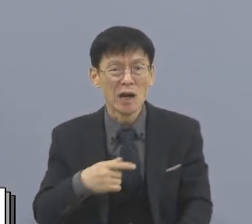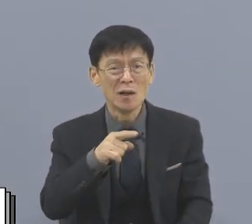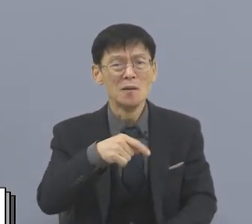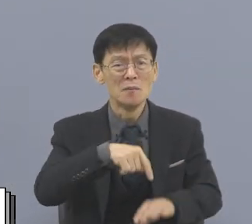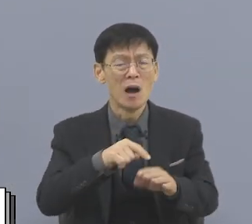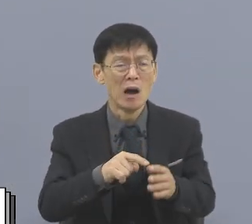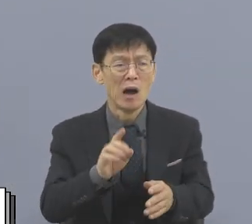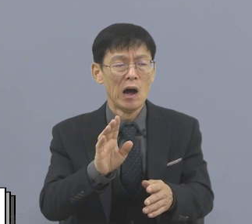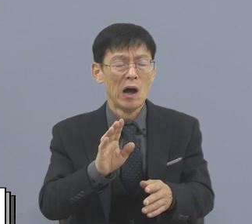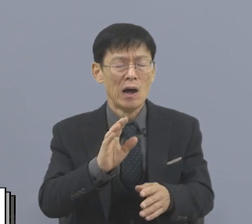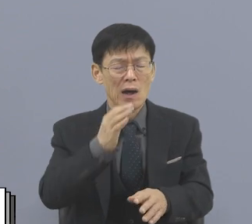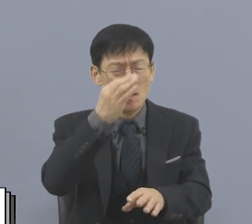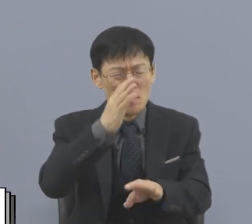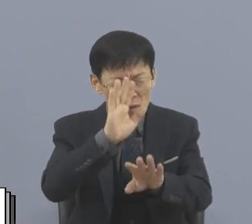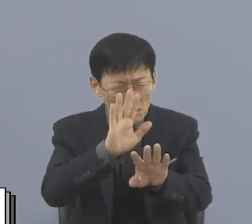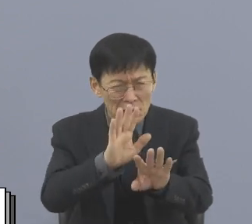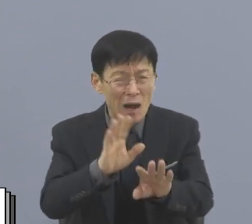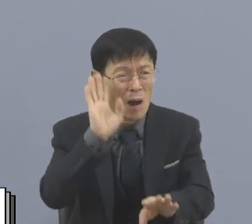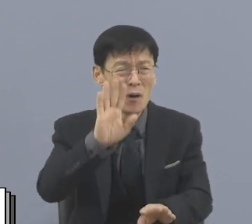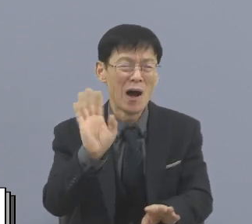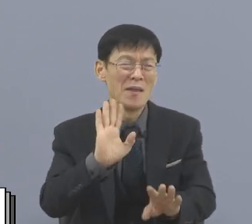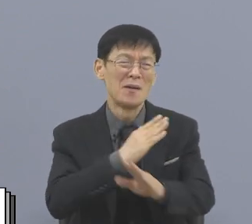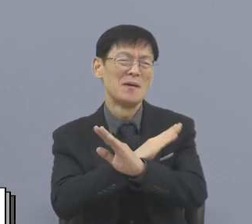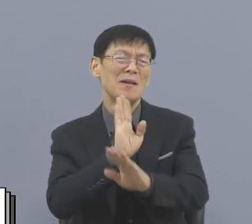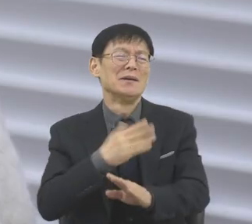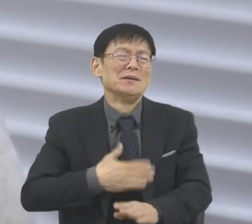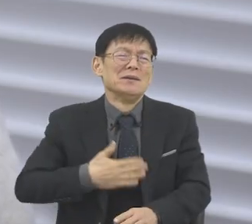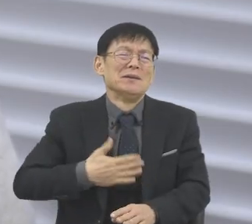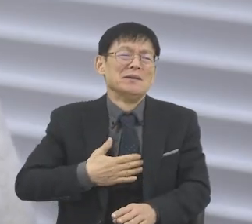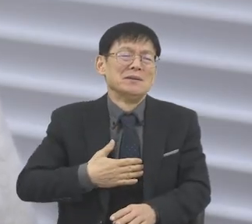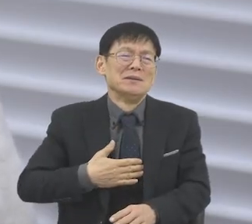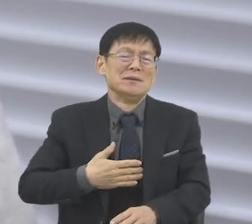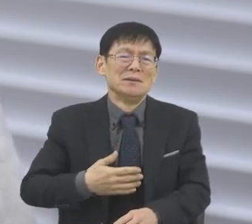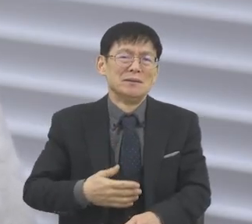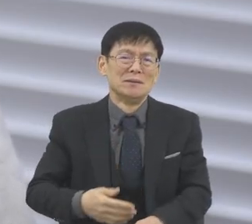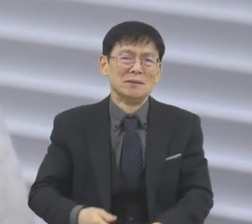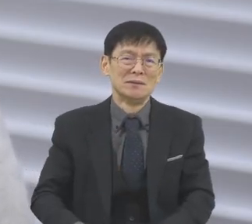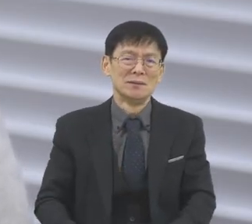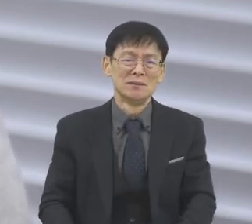지혜씨 마음을 너무 생각 안 했네. 앞으로 다시는 안 그럴게요.